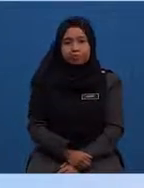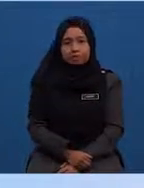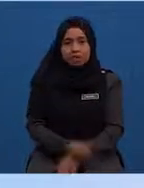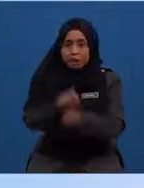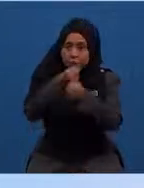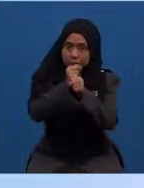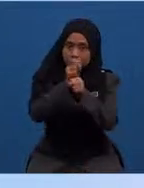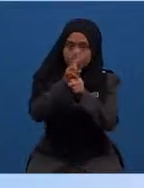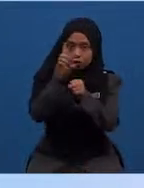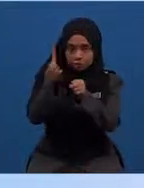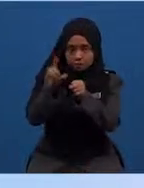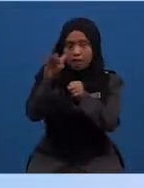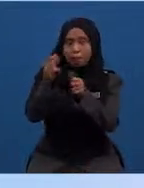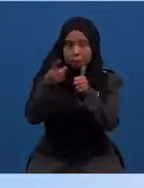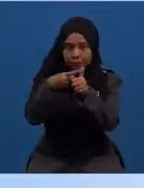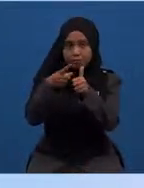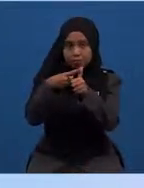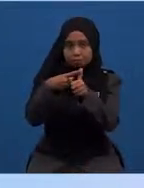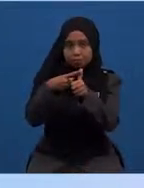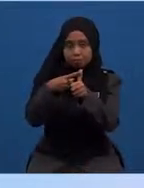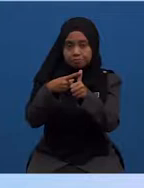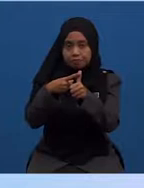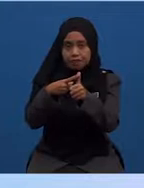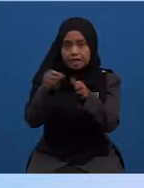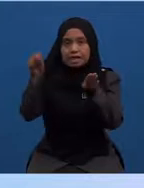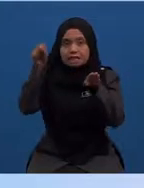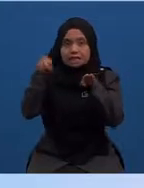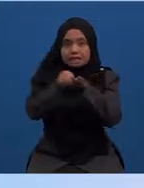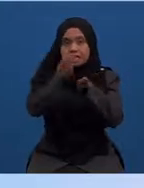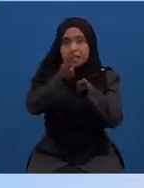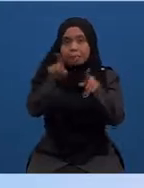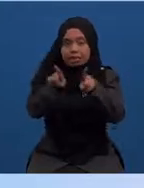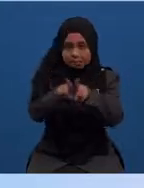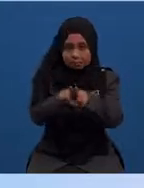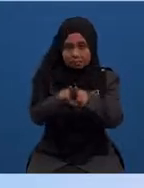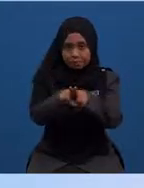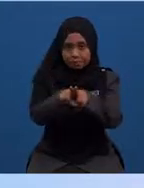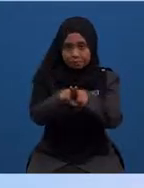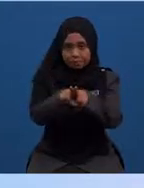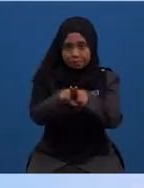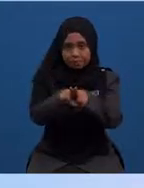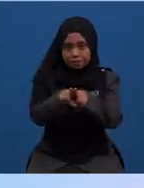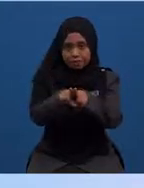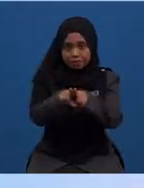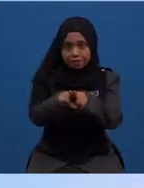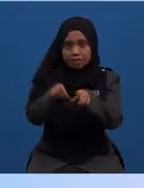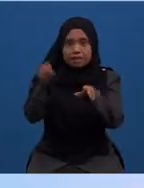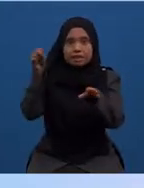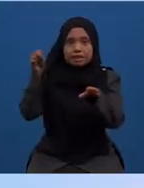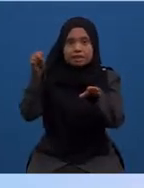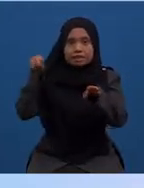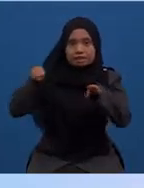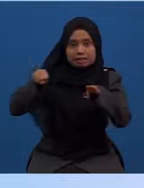Bentuk dua dimensi yang pertama ialah segi empat sama. Seterusnya, segi